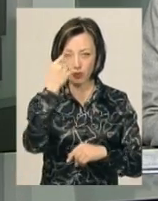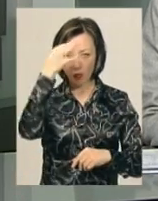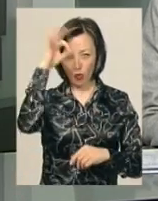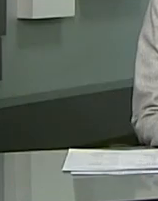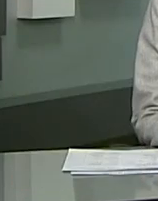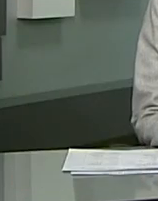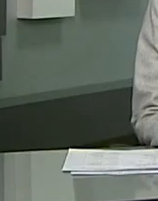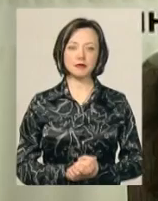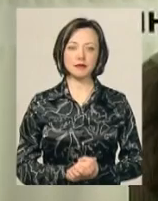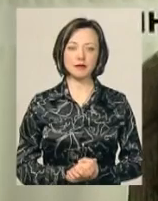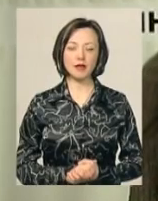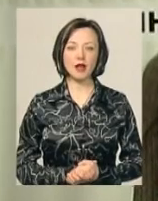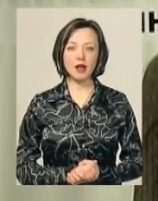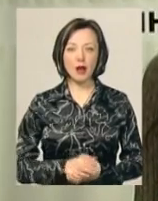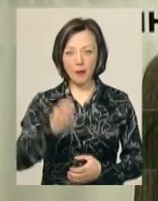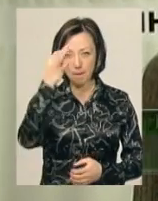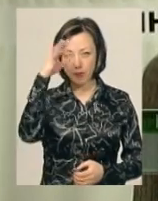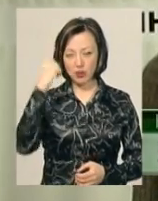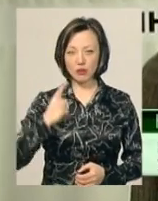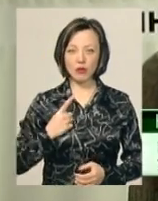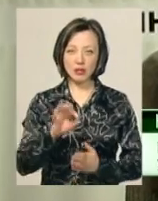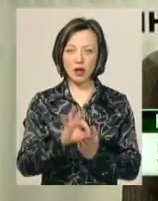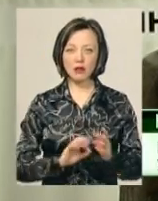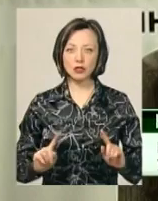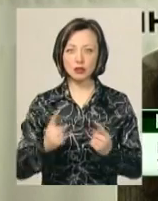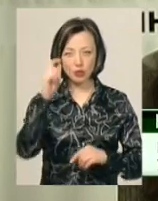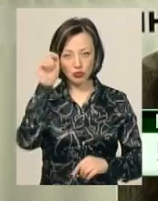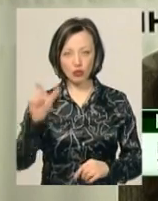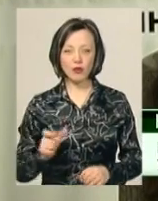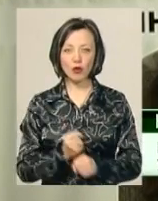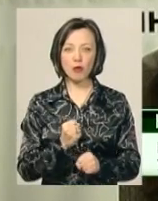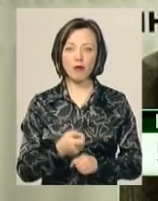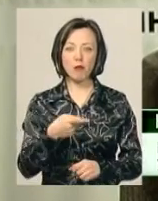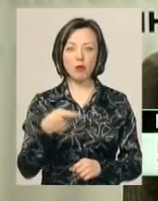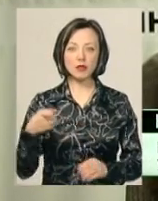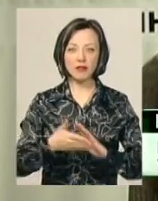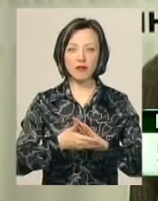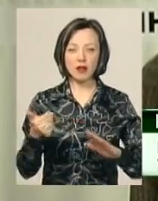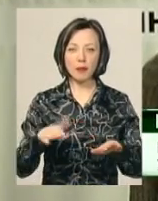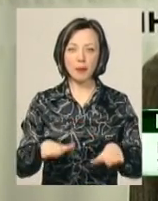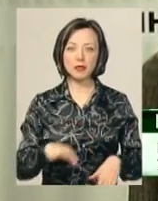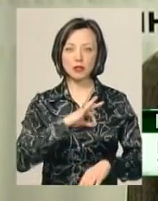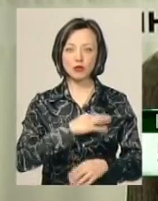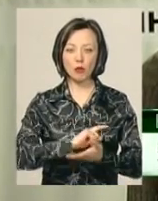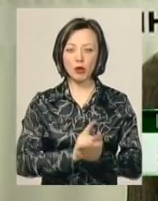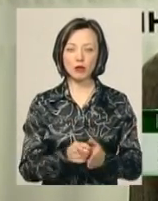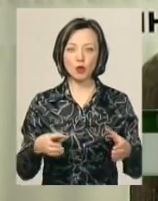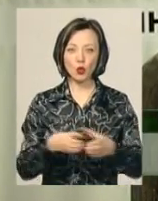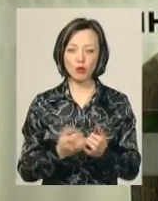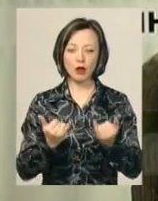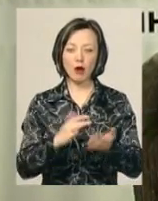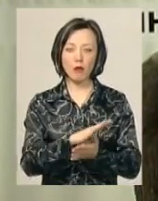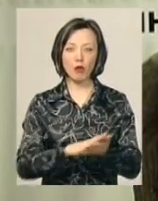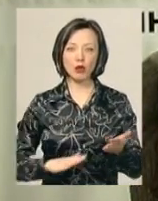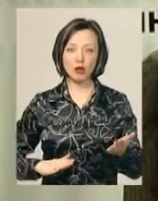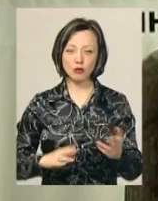охорони. Поліцейські охорони негайно затримали чоловіка, який здійснював постріли, викликали на місце слідчо-оперативну групу для